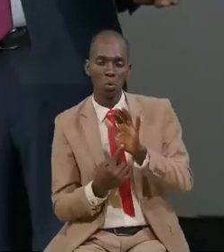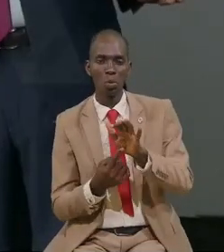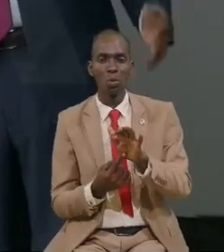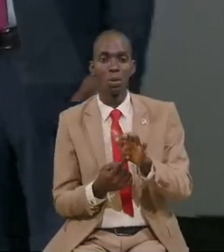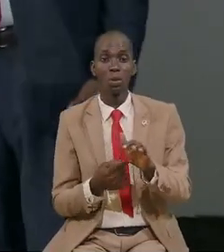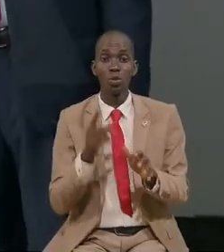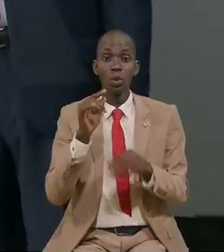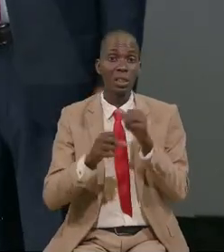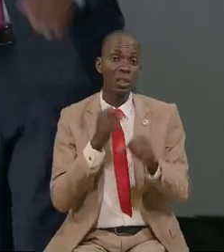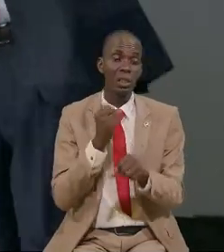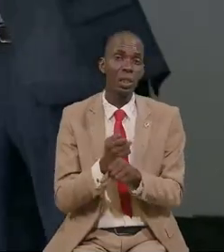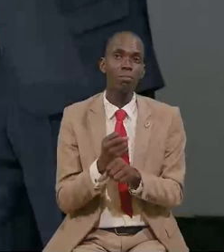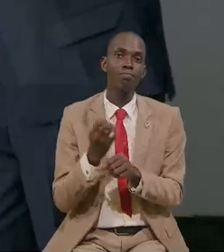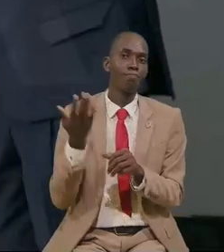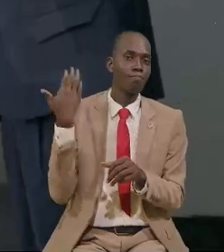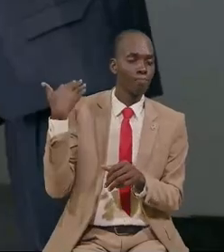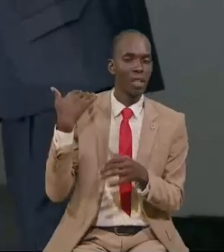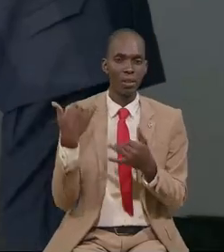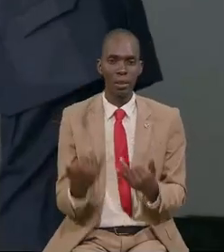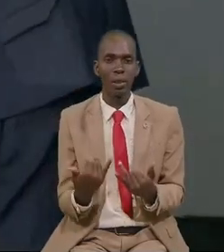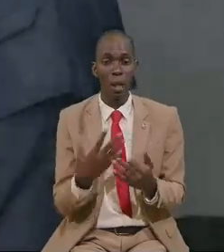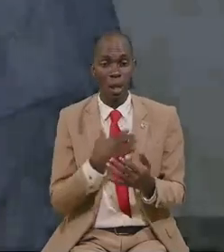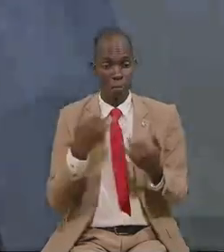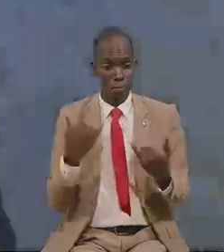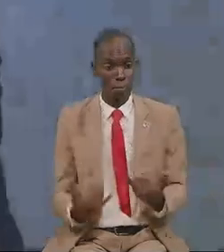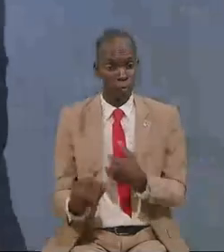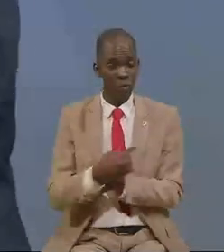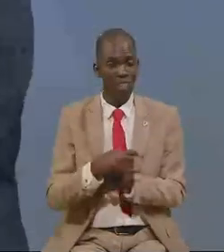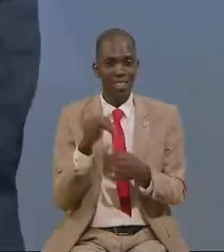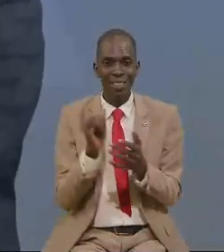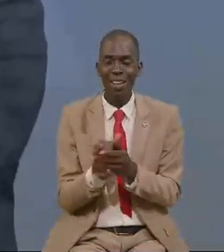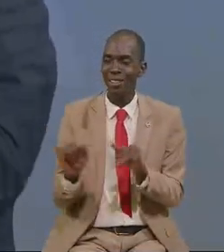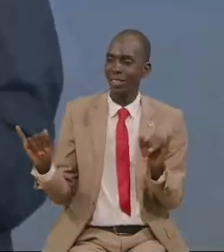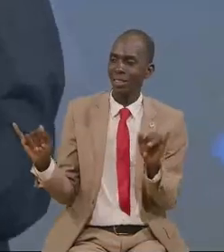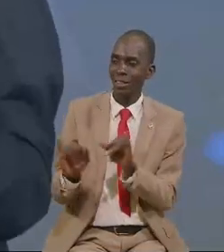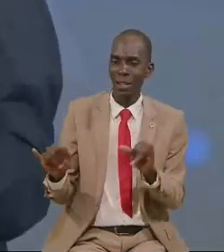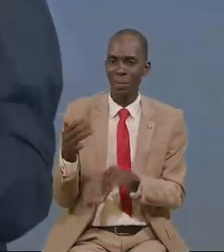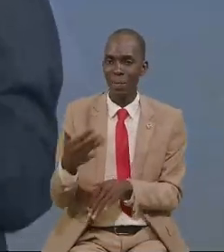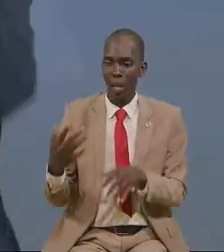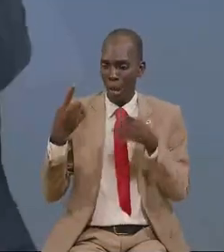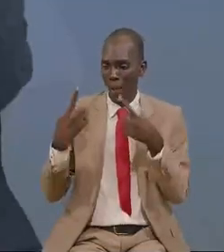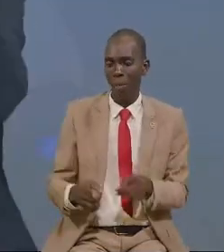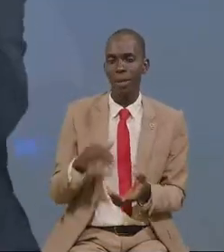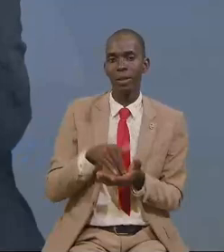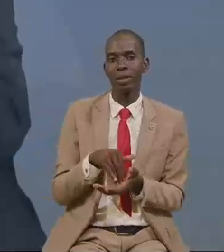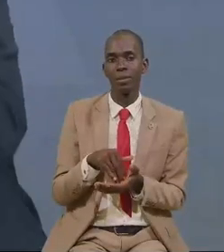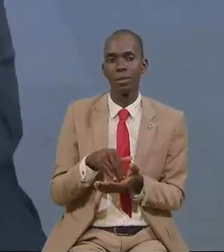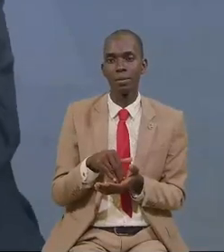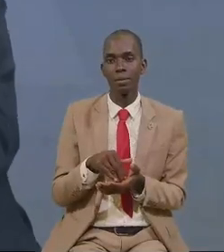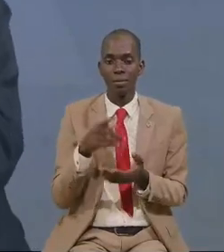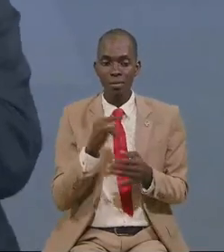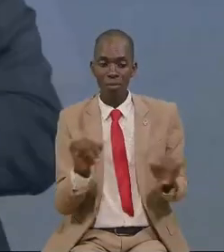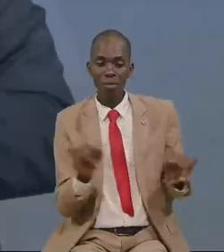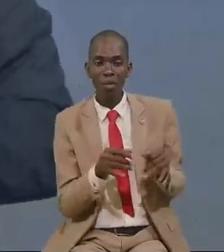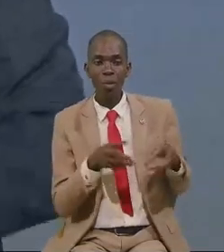20 ans sont venus passer et aujourd'hui, cette même chose se produit. La même